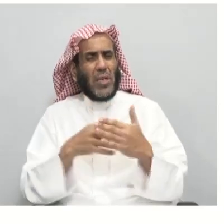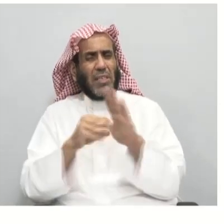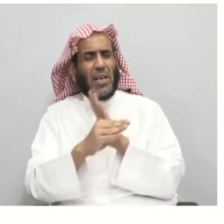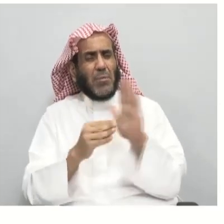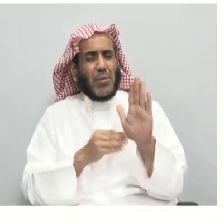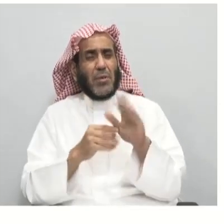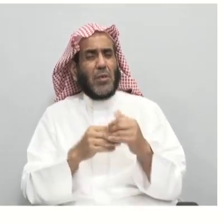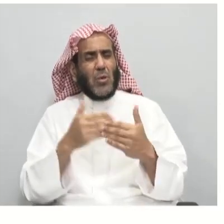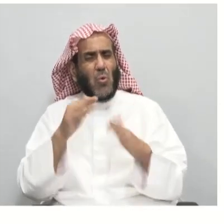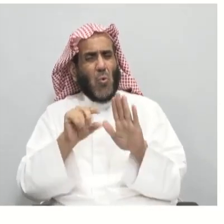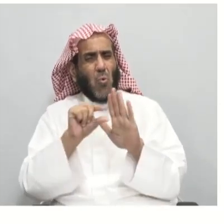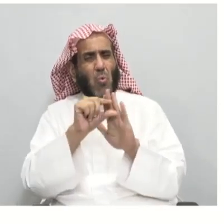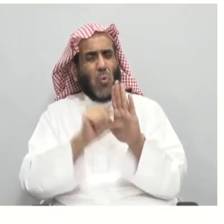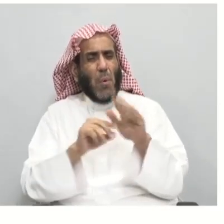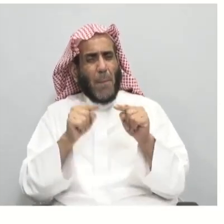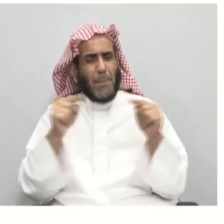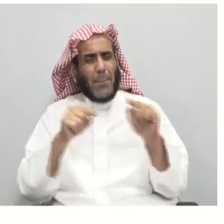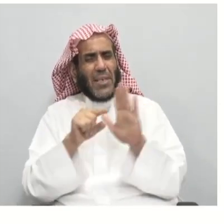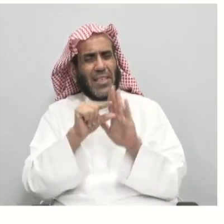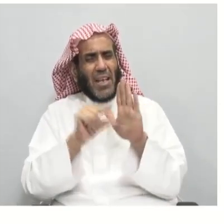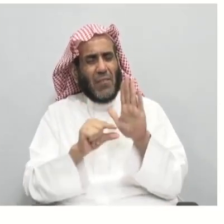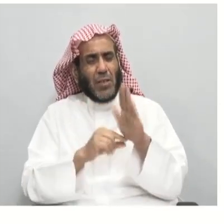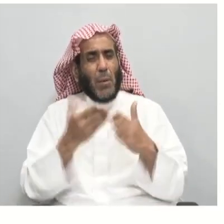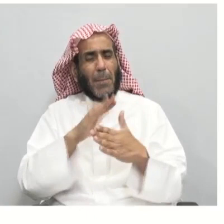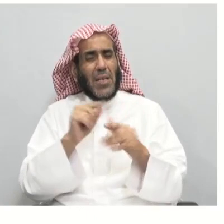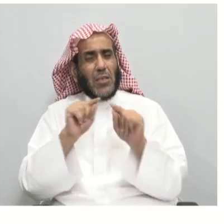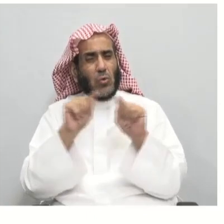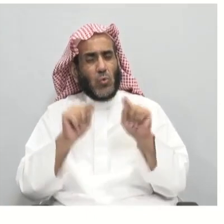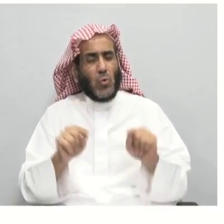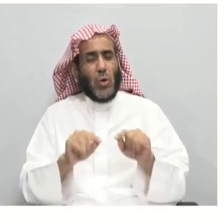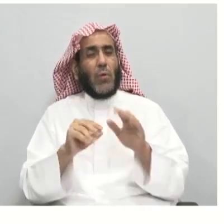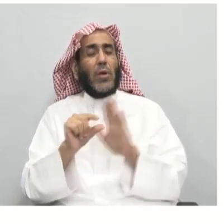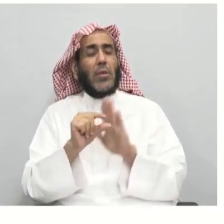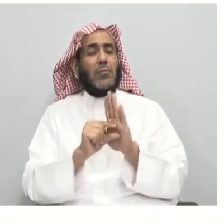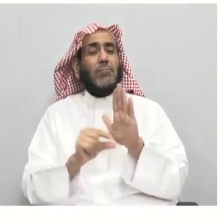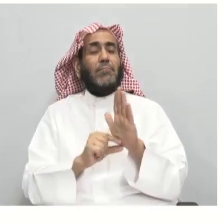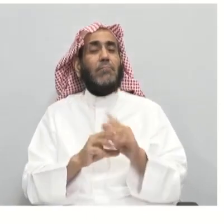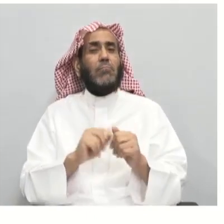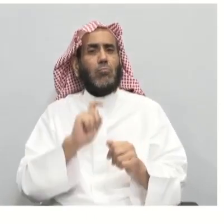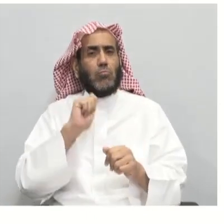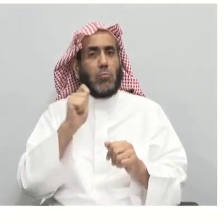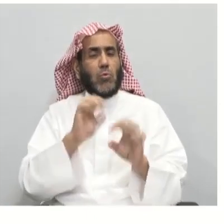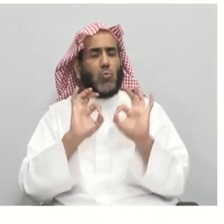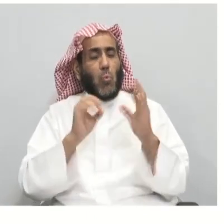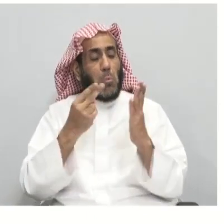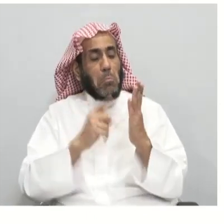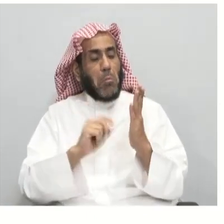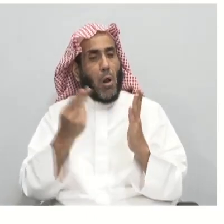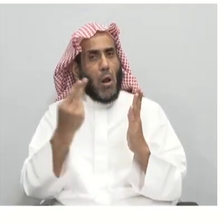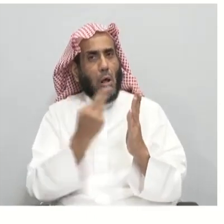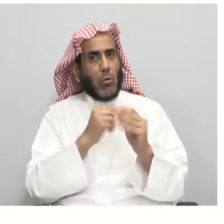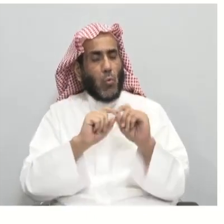ترك المسافات المناسبه بين السطور والفقرات جوده الخط ووضوحه